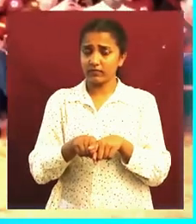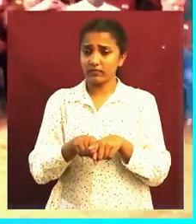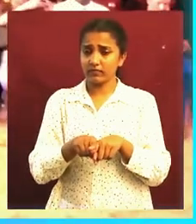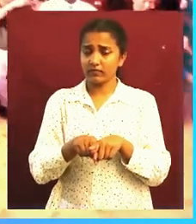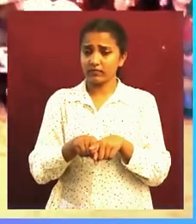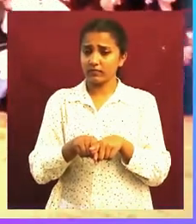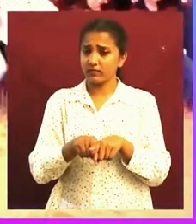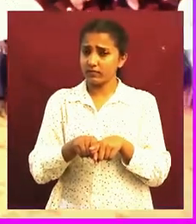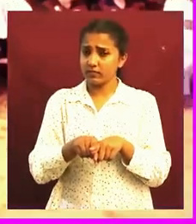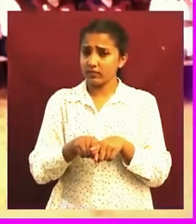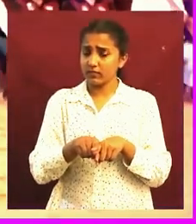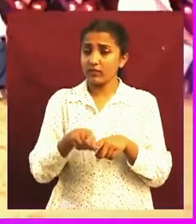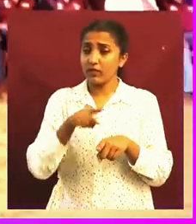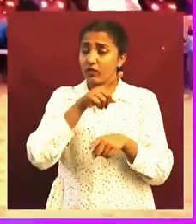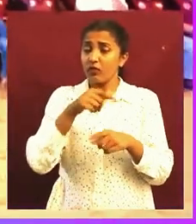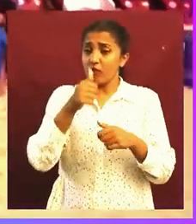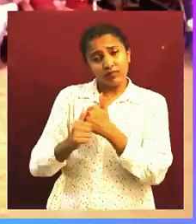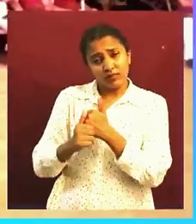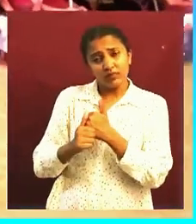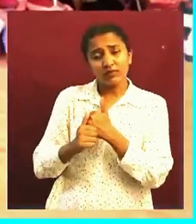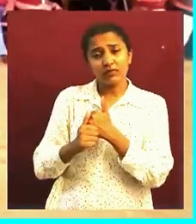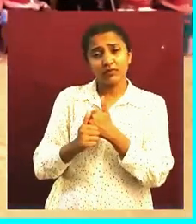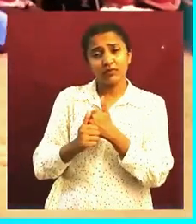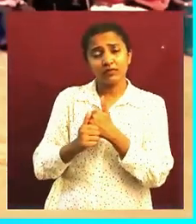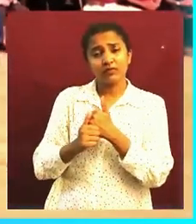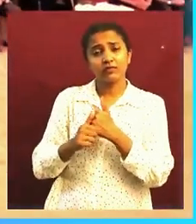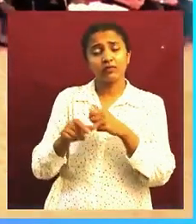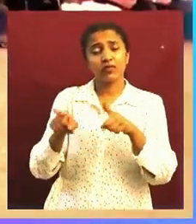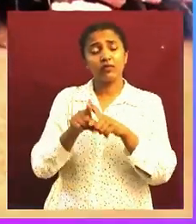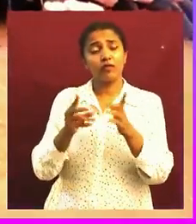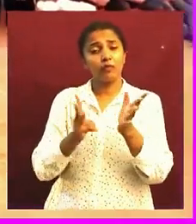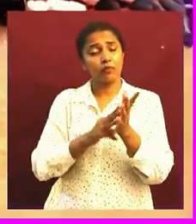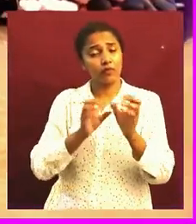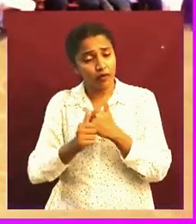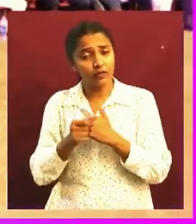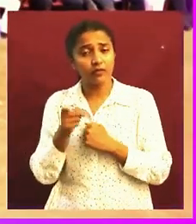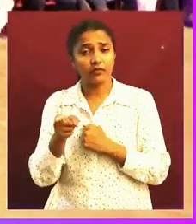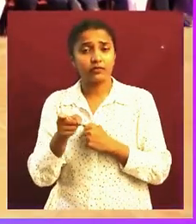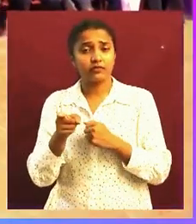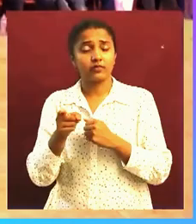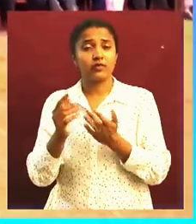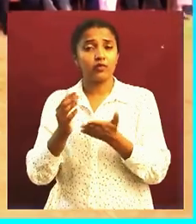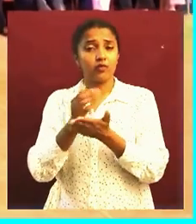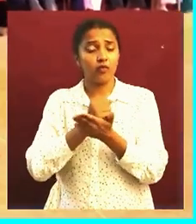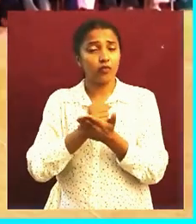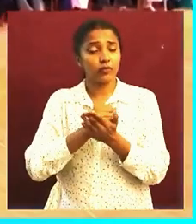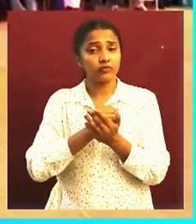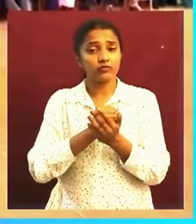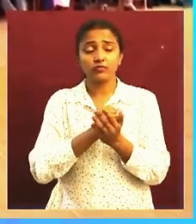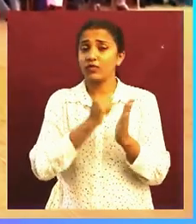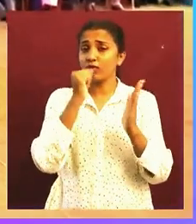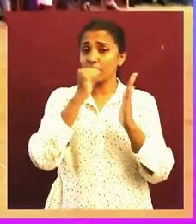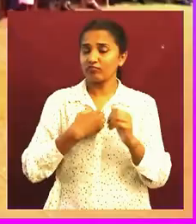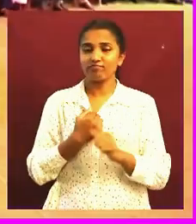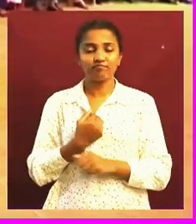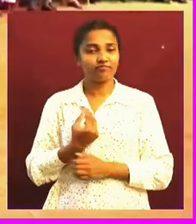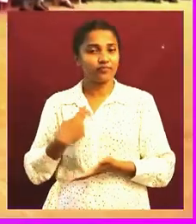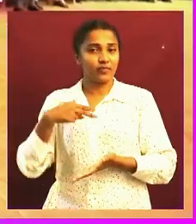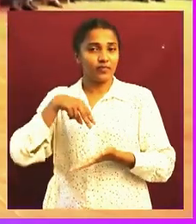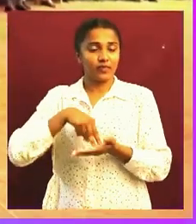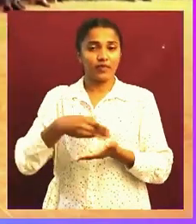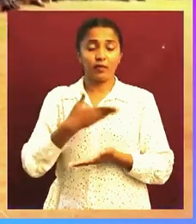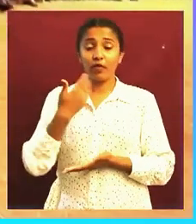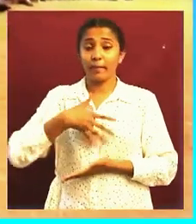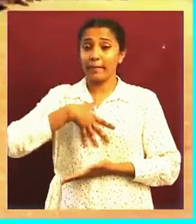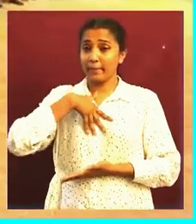පොම්ප කරන්න බොරු මත නම්, පොම්ප කරන්න මාධ්‍ය බලය නම්, එක්කෝට විරුද්ධව නැගී සිටින්න පුළුවන්